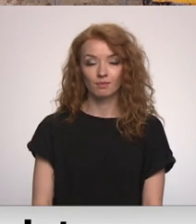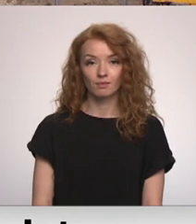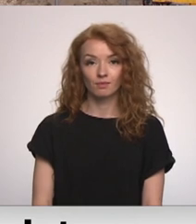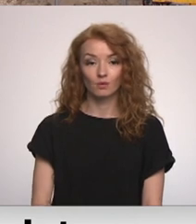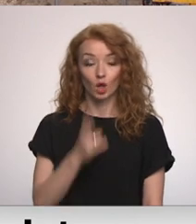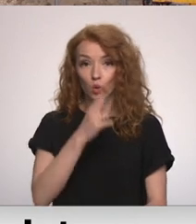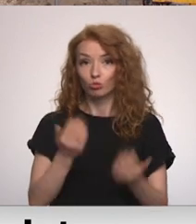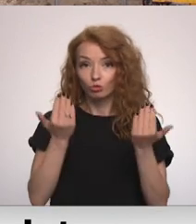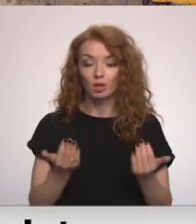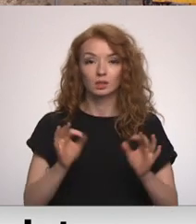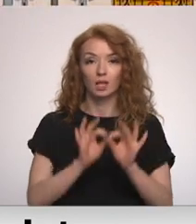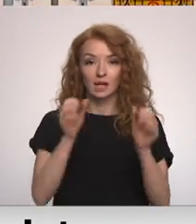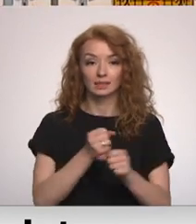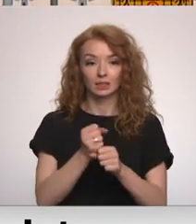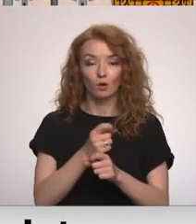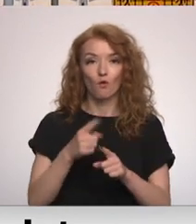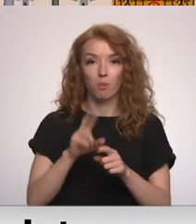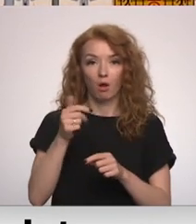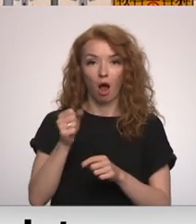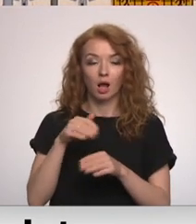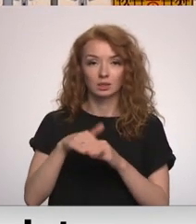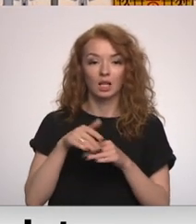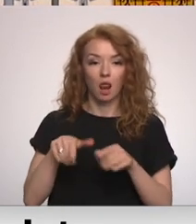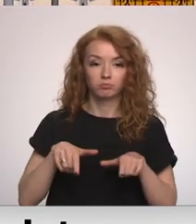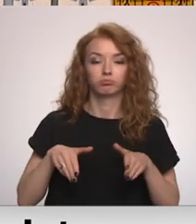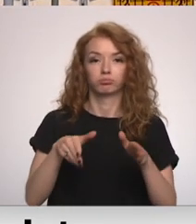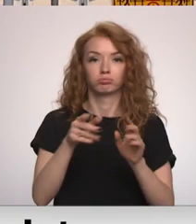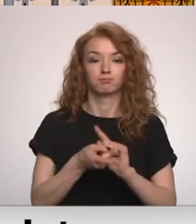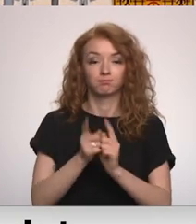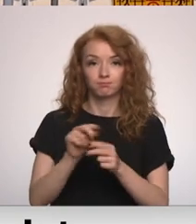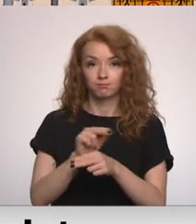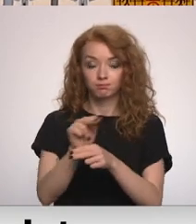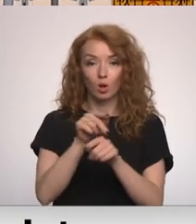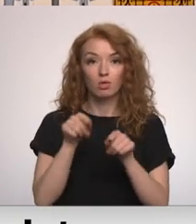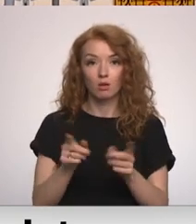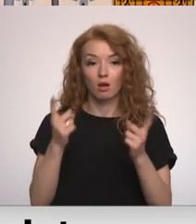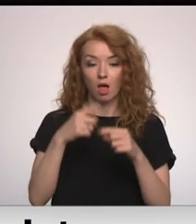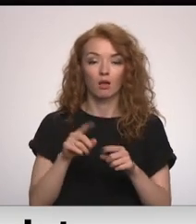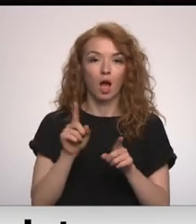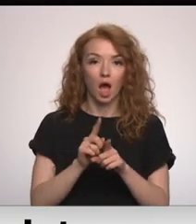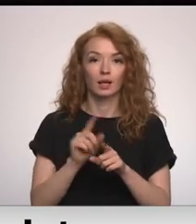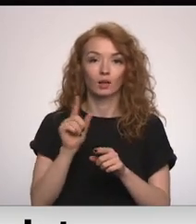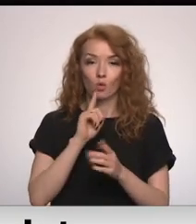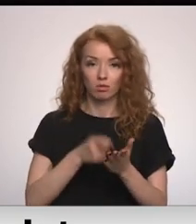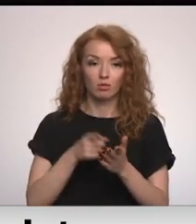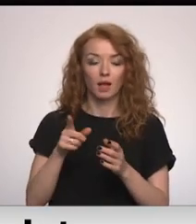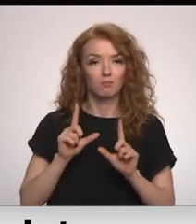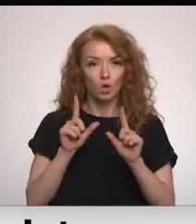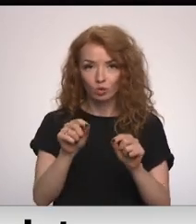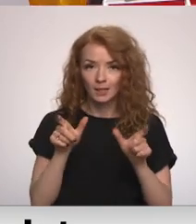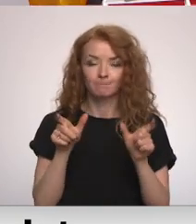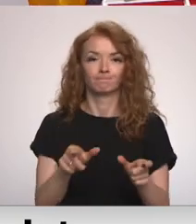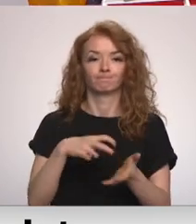No šodienas sākti Dzirnavu un Prāgas ielas pārvada demontāžas darbi, kuru laikā noteikti būtiski pārvietošanās un braukšanas